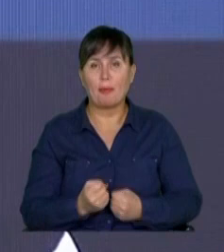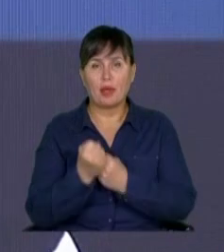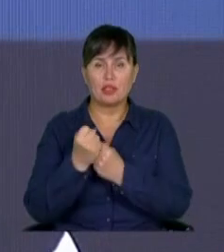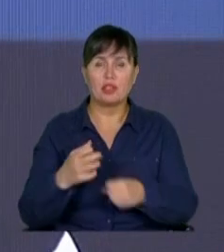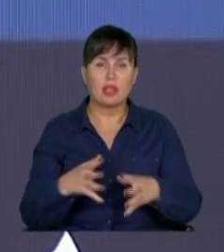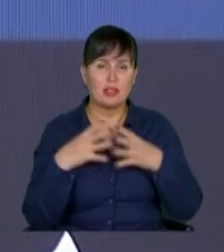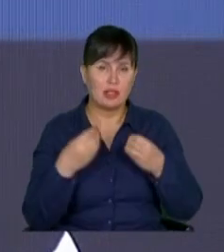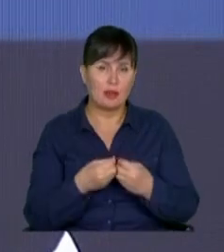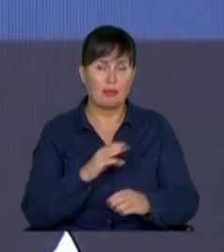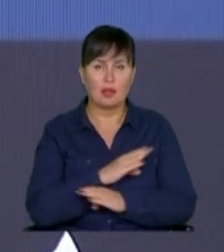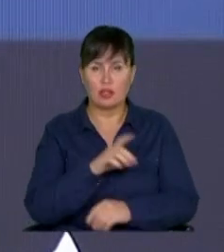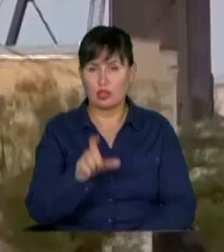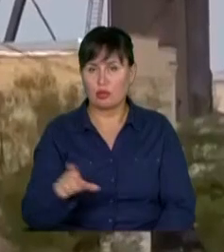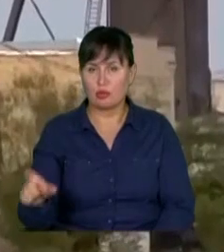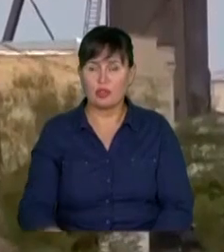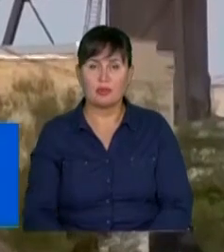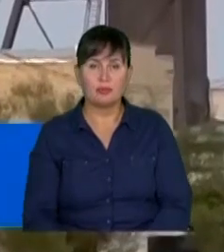семьям погибших шахтеров.